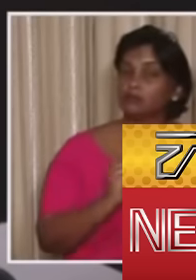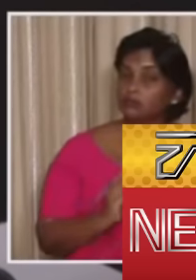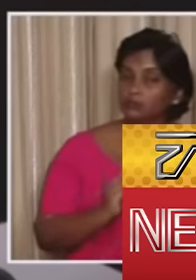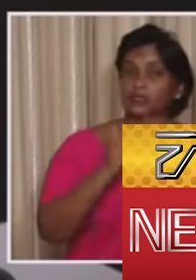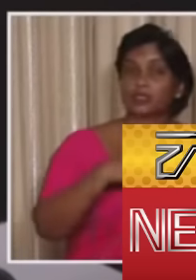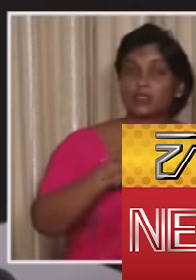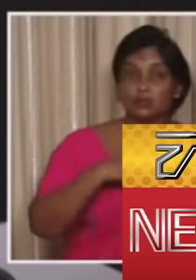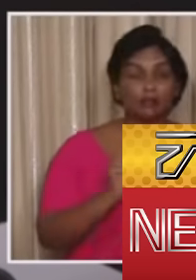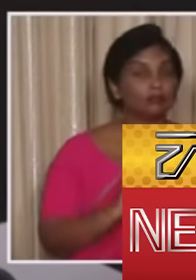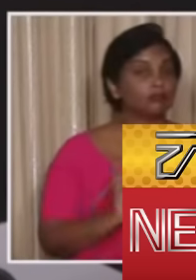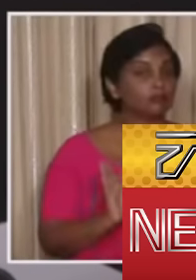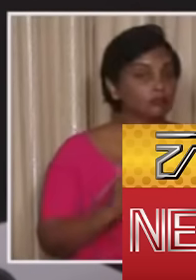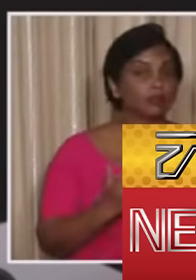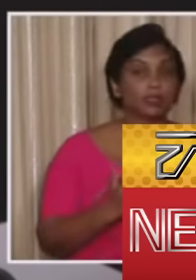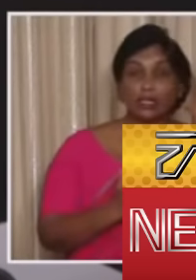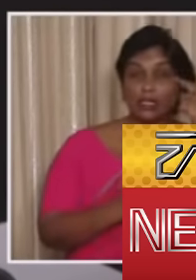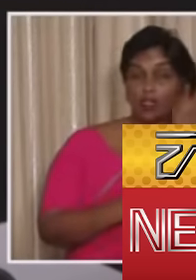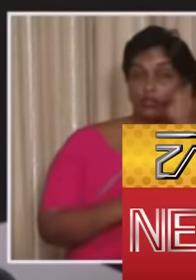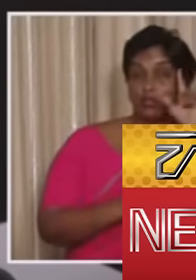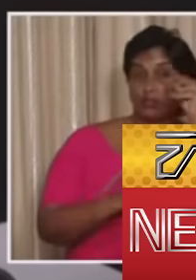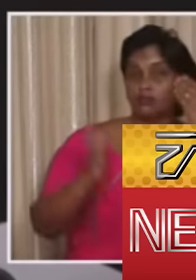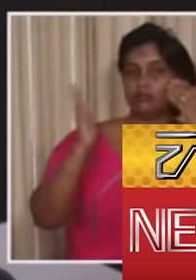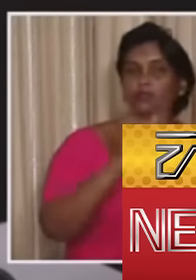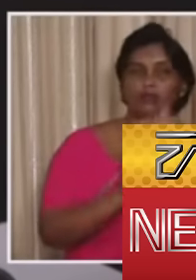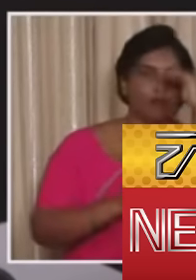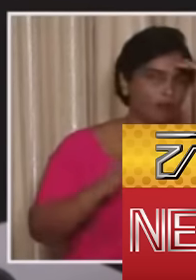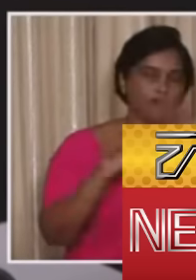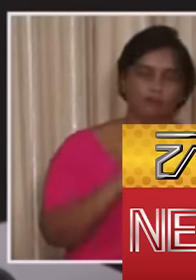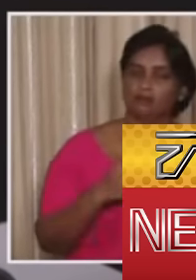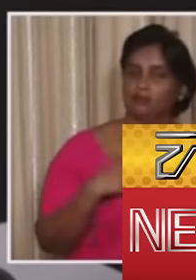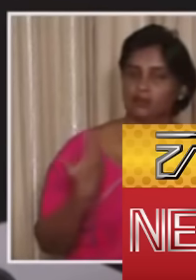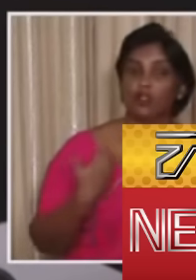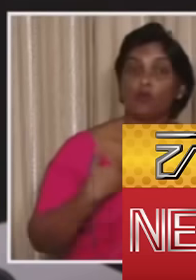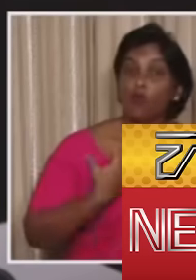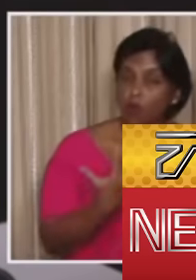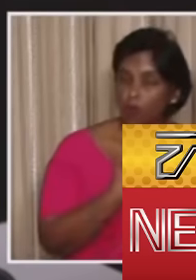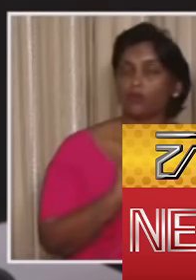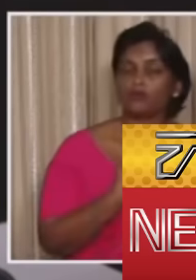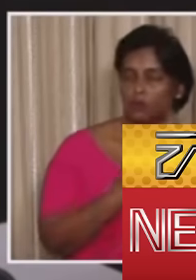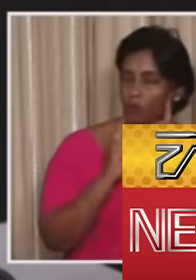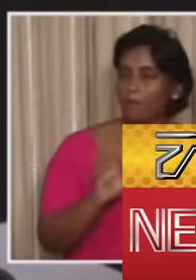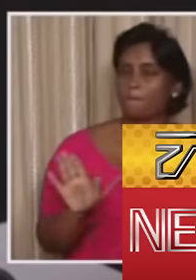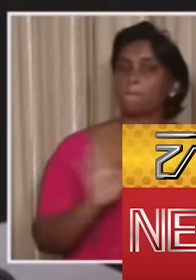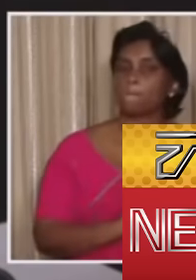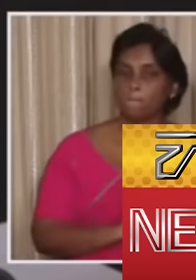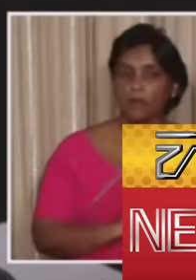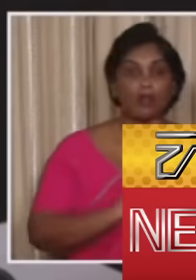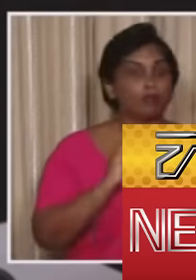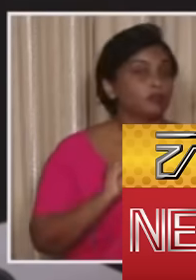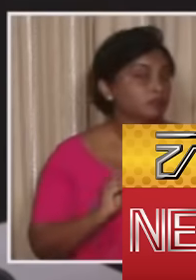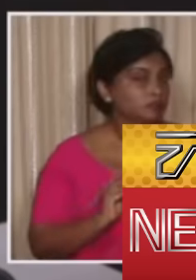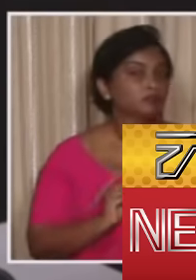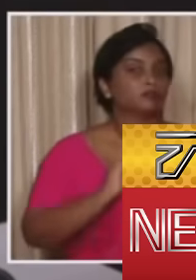ජාතිය පිබිදීම සඳහා මනසක් සහ දැක්මක් සහිත නායකයෝ අපිට හිටියේ නේ. අපිට අවශ්‍ය එහෙම ඒ පාලනය. මේ රට ගොඩනගන්න